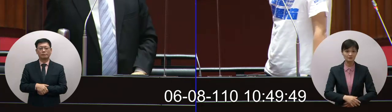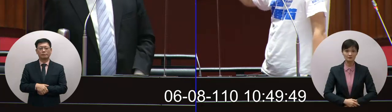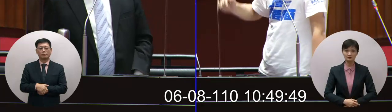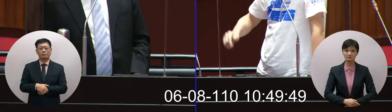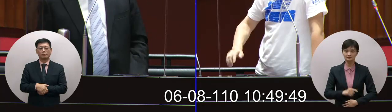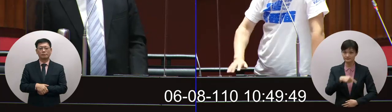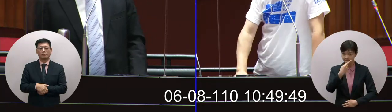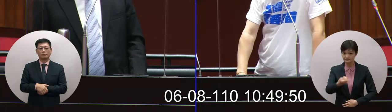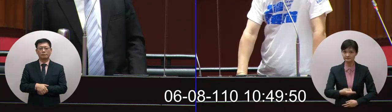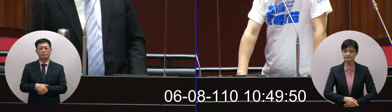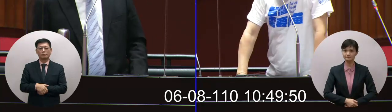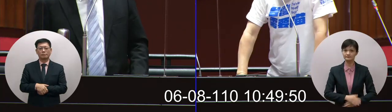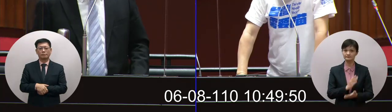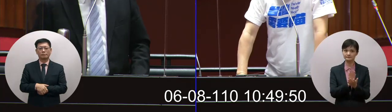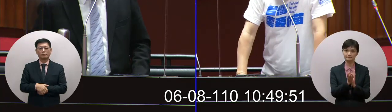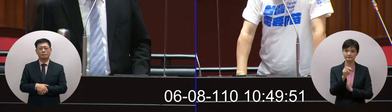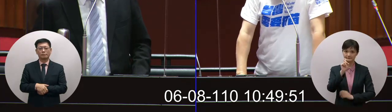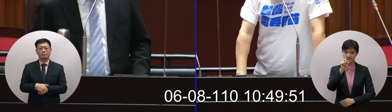们分11类人，